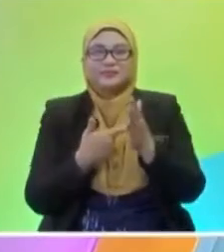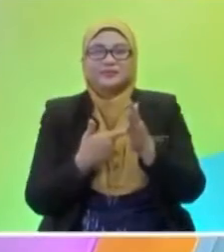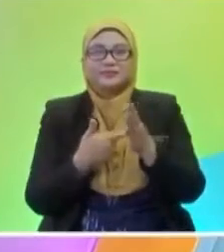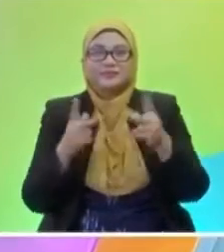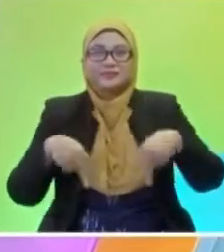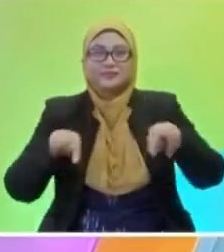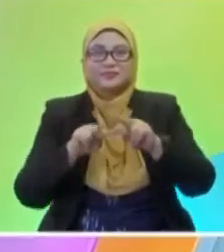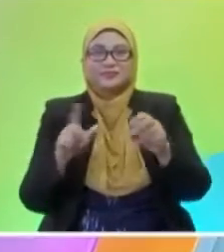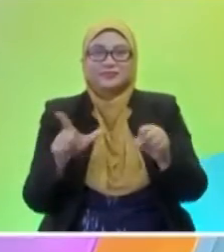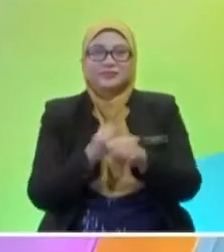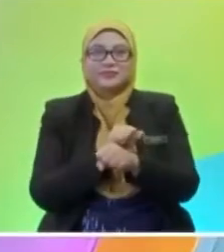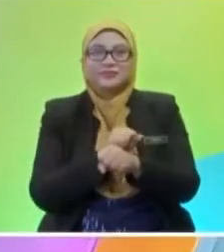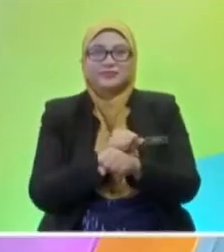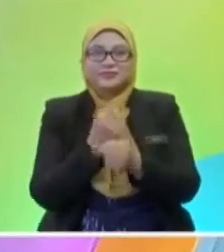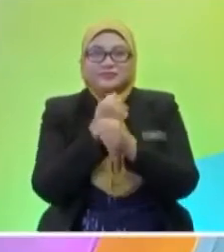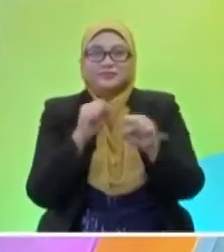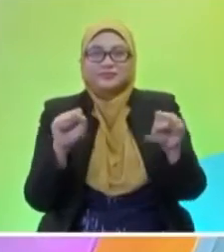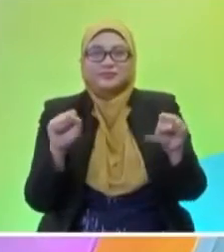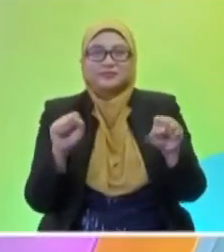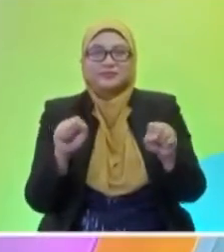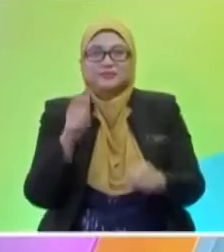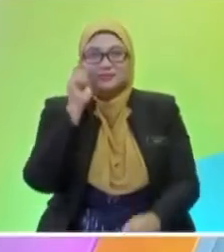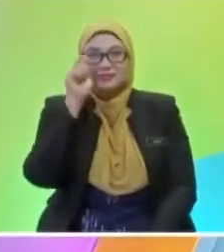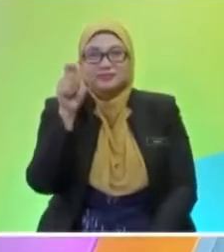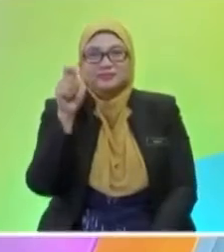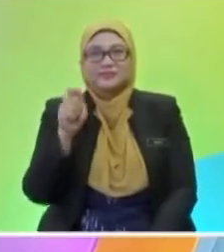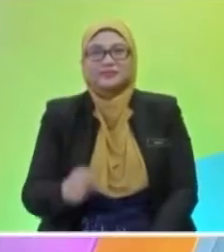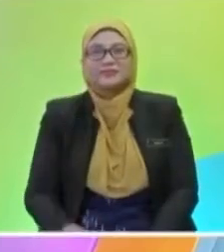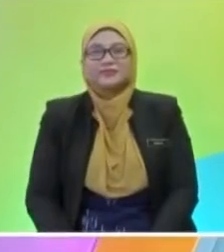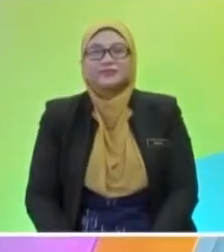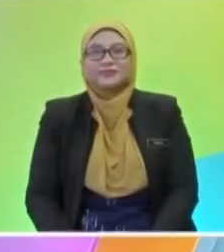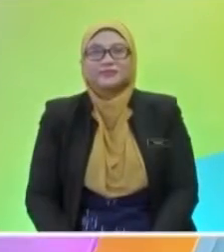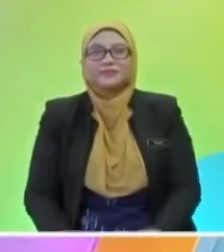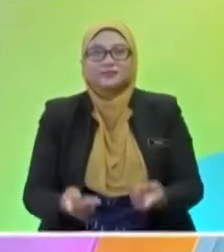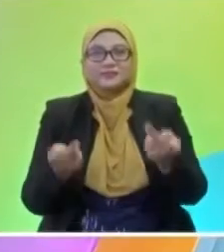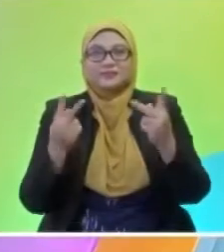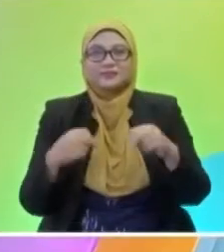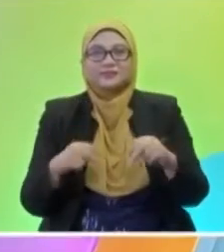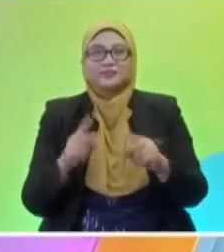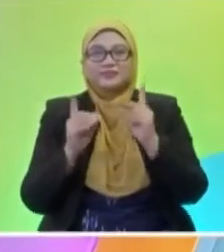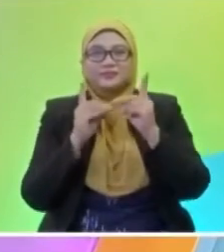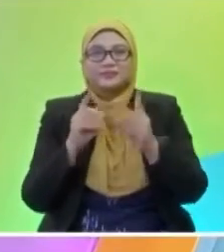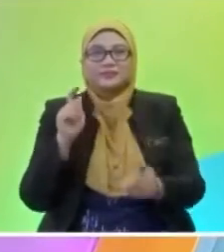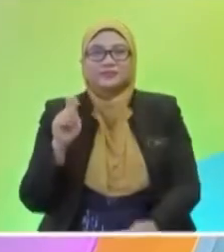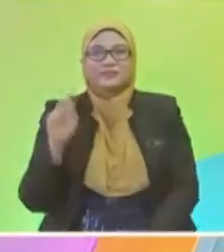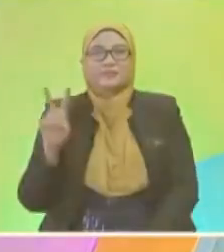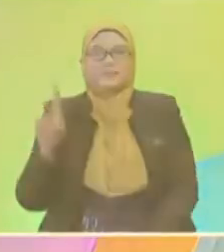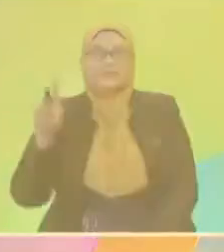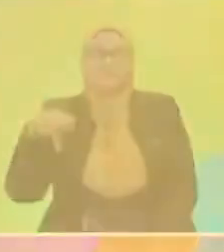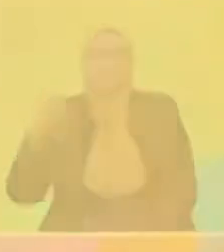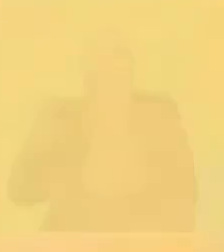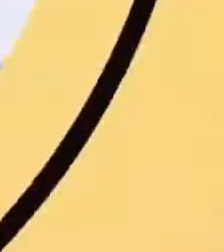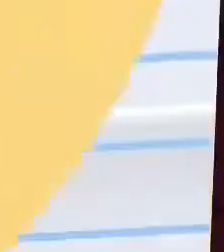Jadi setiap menonton kita akan kembali selepas ini dan sambung ya Cikgu. Kembali selepas ini di Tahap 2 Didik TV KPM.